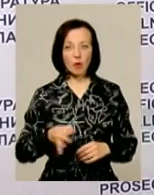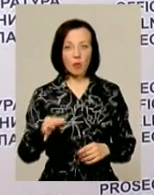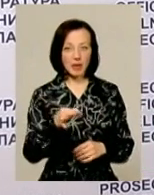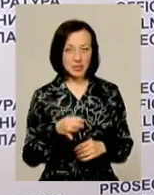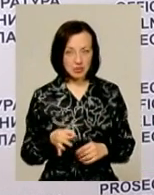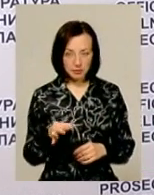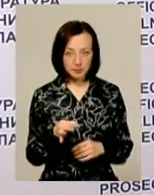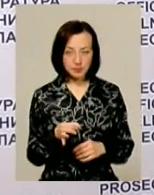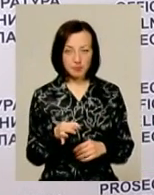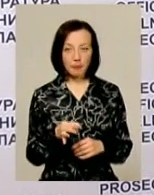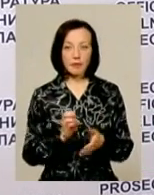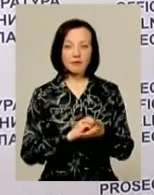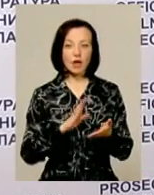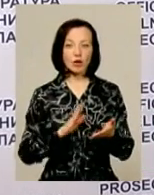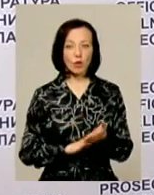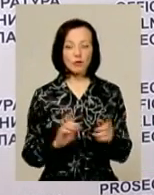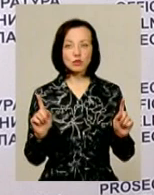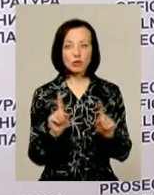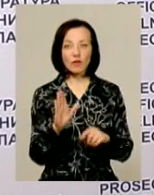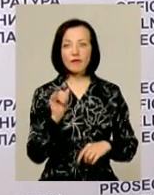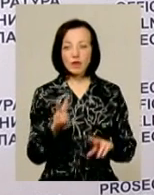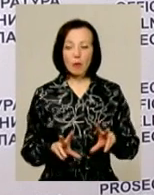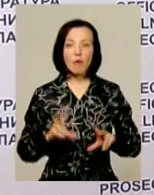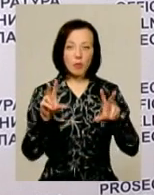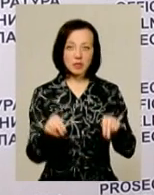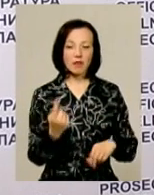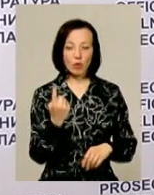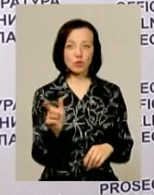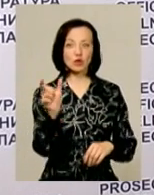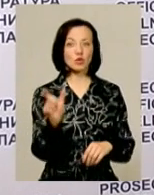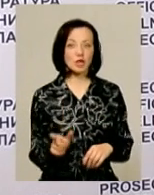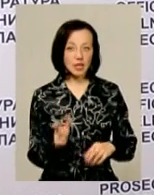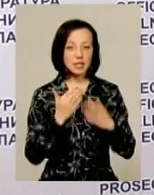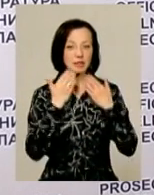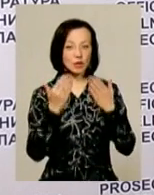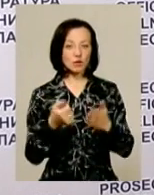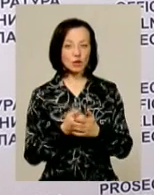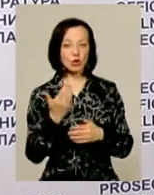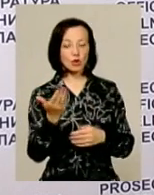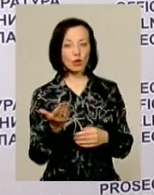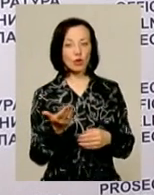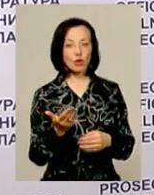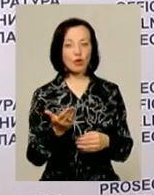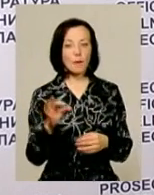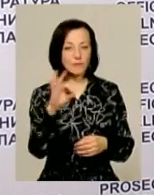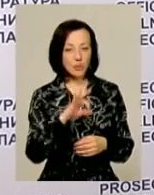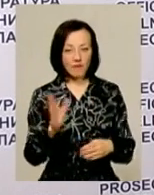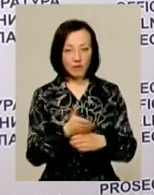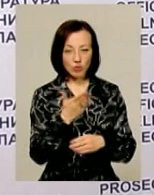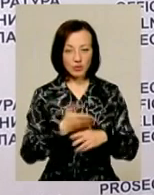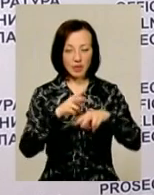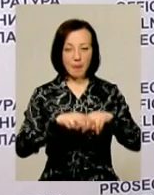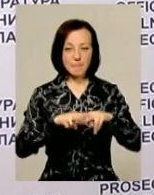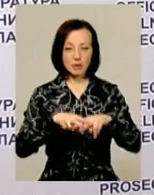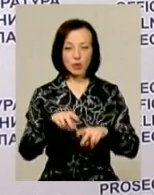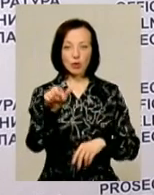області. Встановлено, що він пообіцяв чоловікові, який звернувся до нього з приводу виготовлення